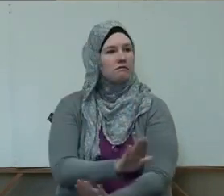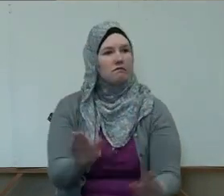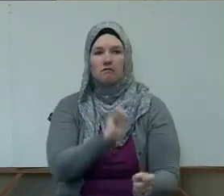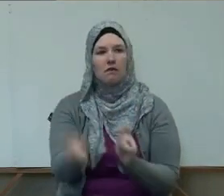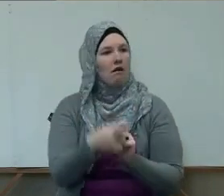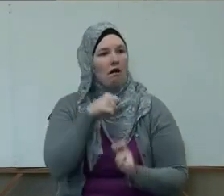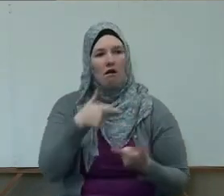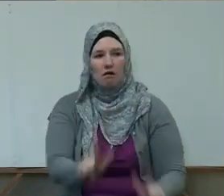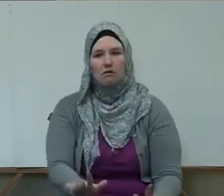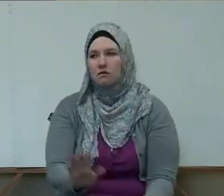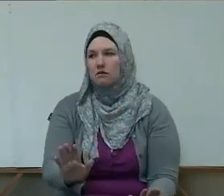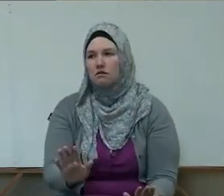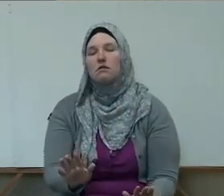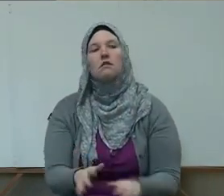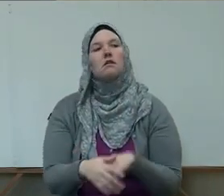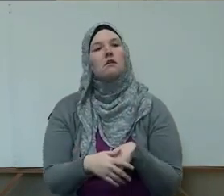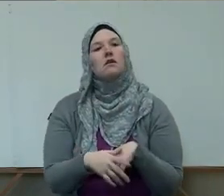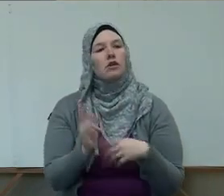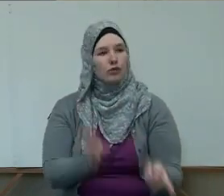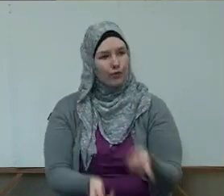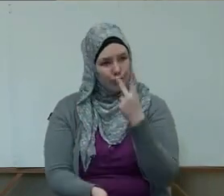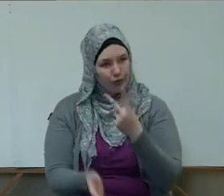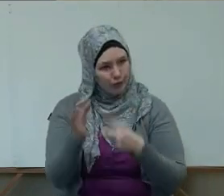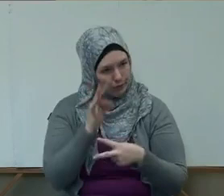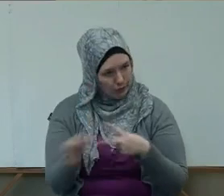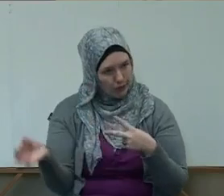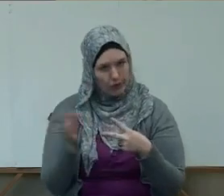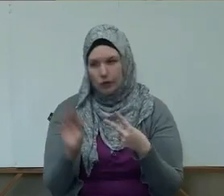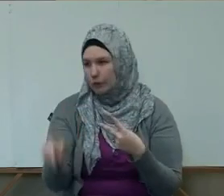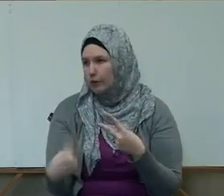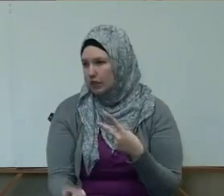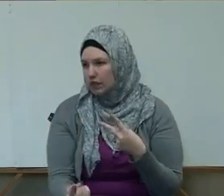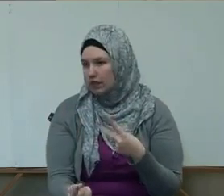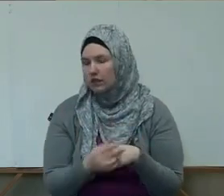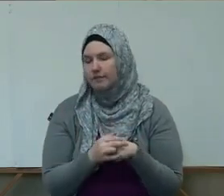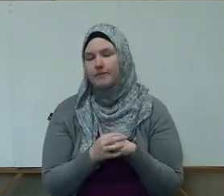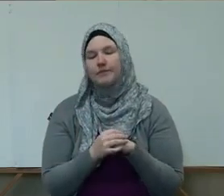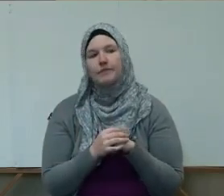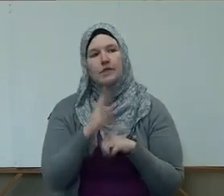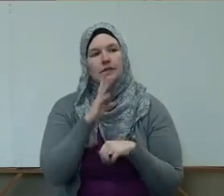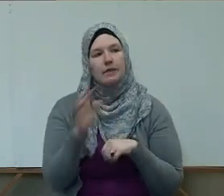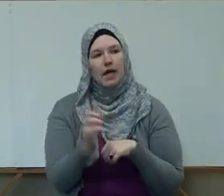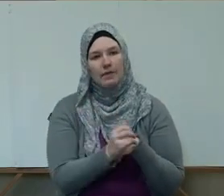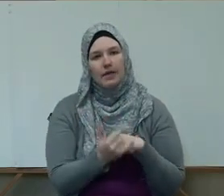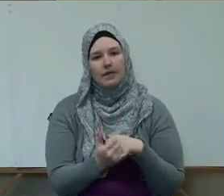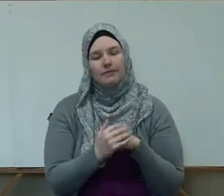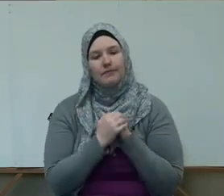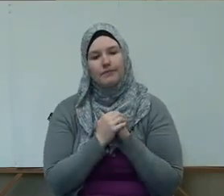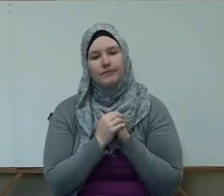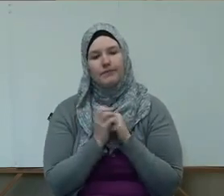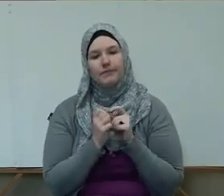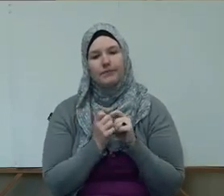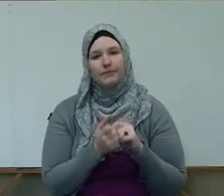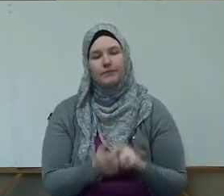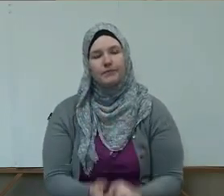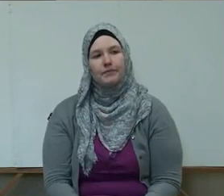revenge. وَمَنْ قُتِلَ مَظْلُومًا فَقَدْ جَعَلْنَا لِوَلِيِّهِ سُلْطَانًا فَلَا يُسْرِفْ